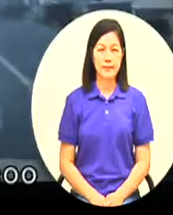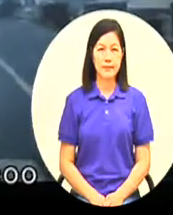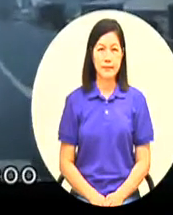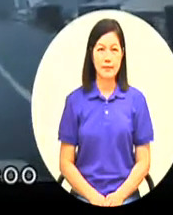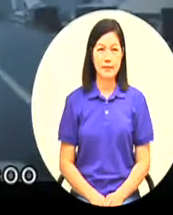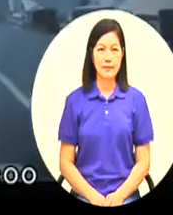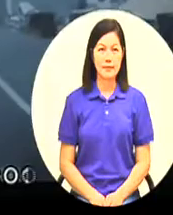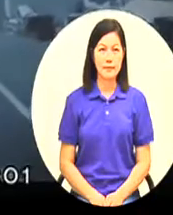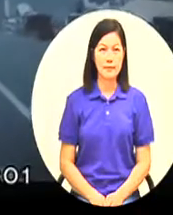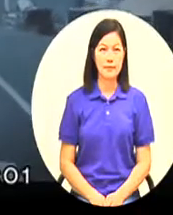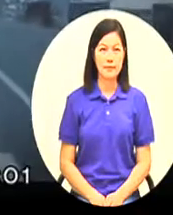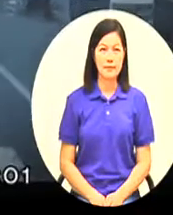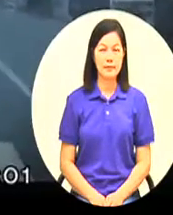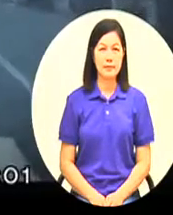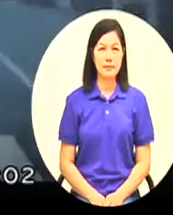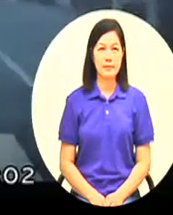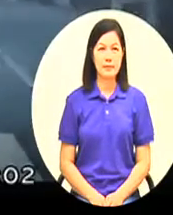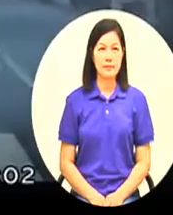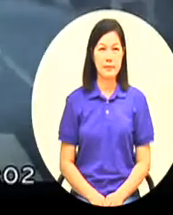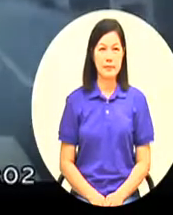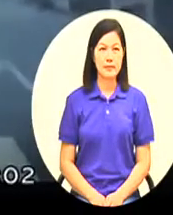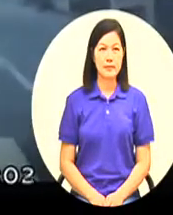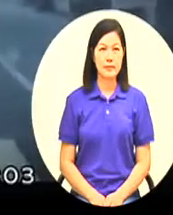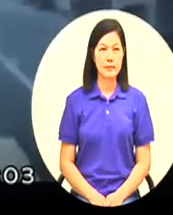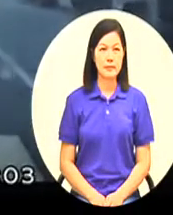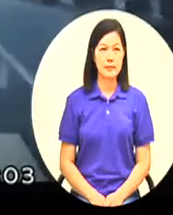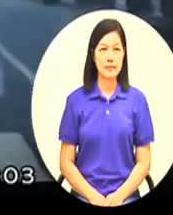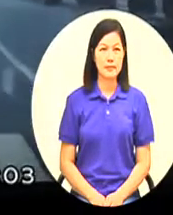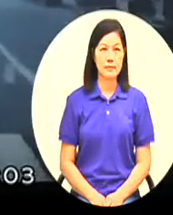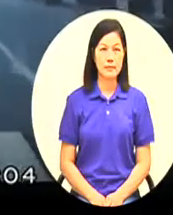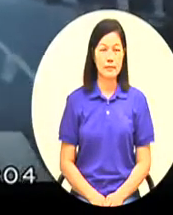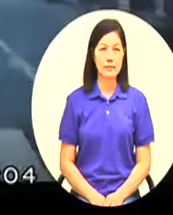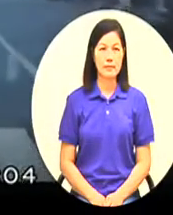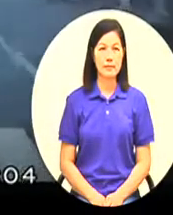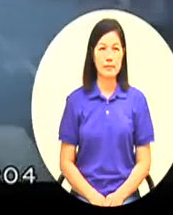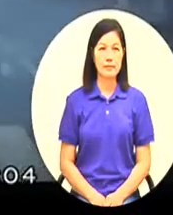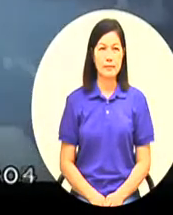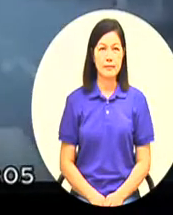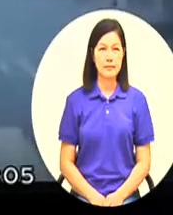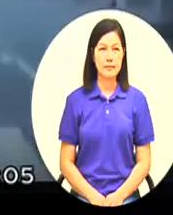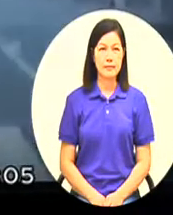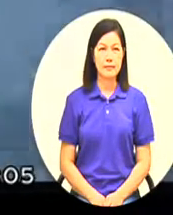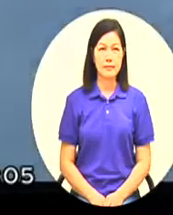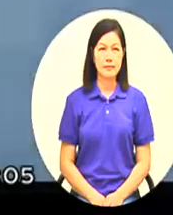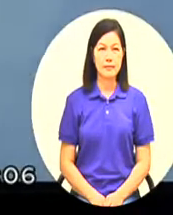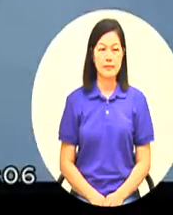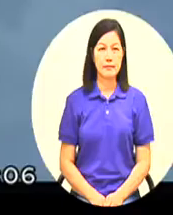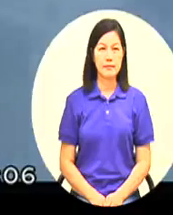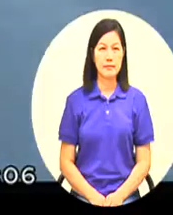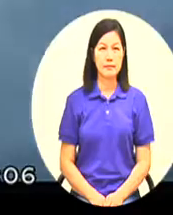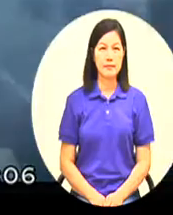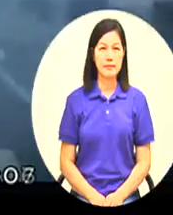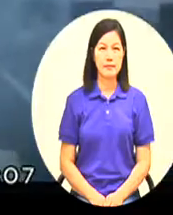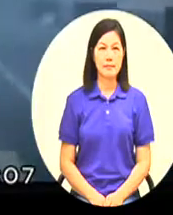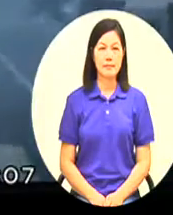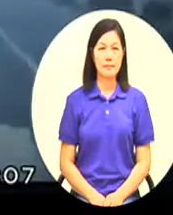另外有一片 是自强三多路段，自强三多路段人车管制，人车管制，